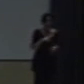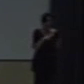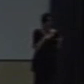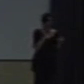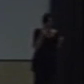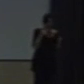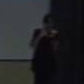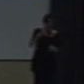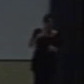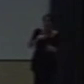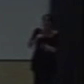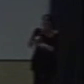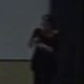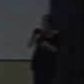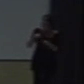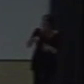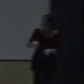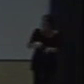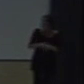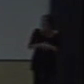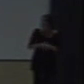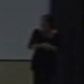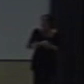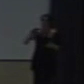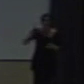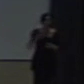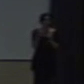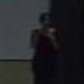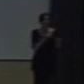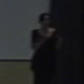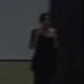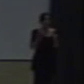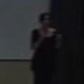al diari, on també s'hi va produir un segon debat periodístic.